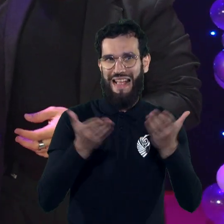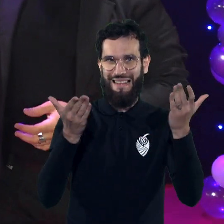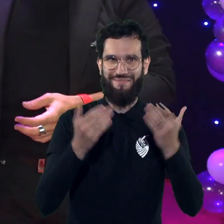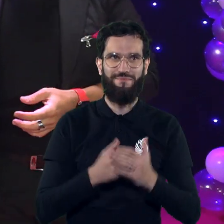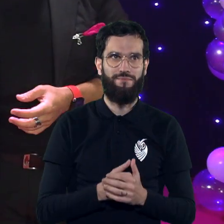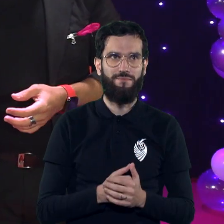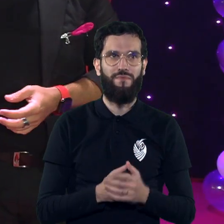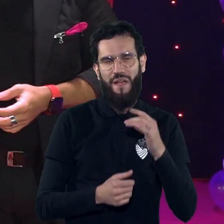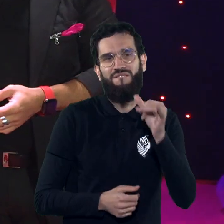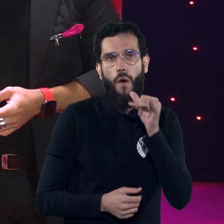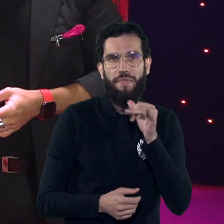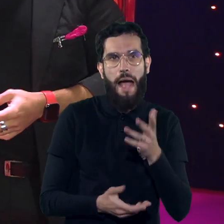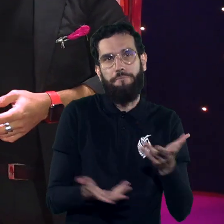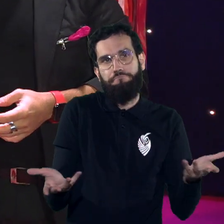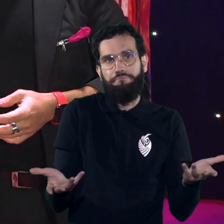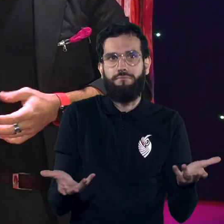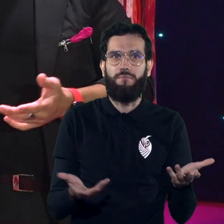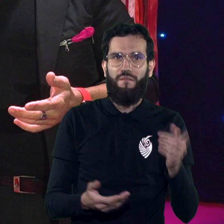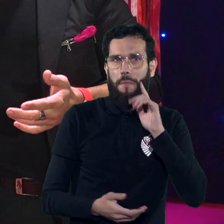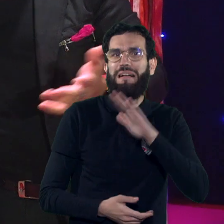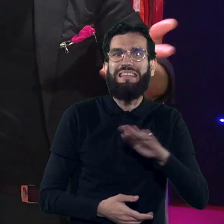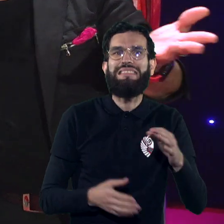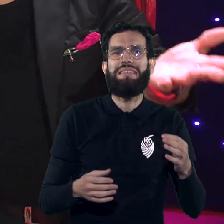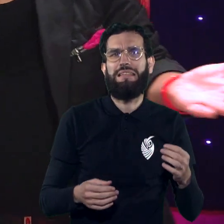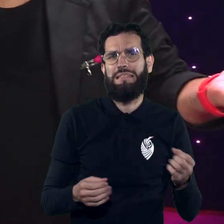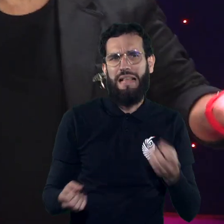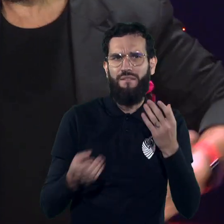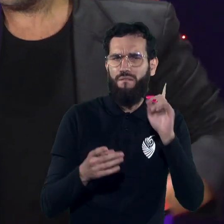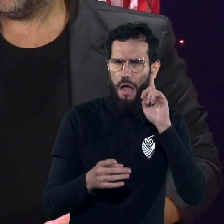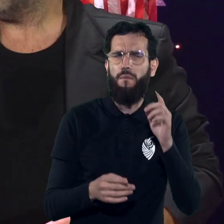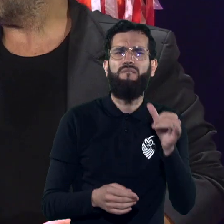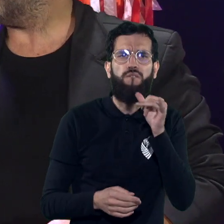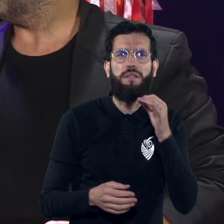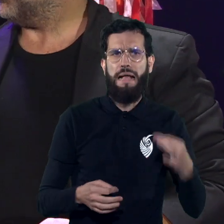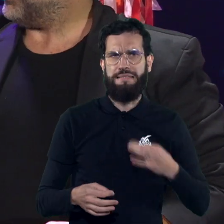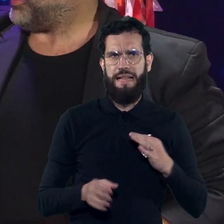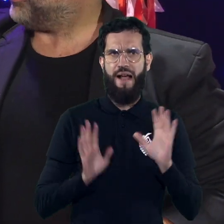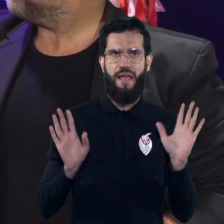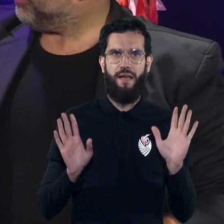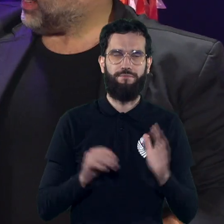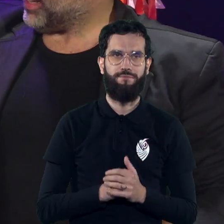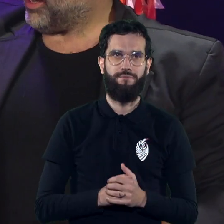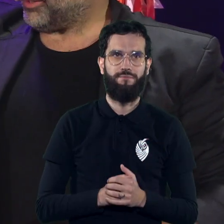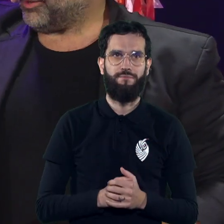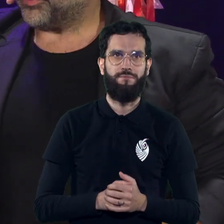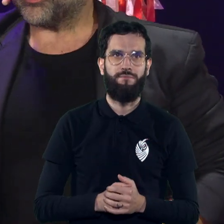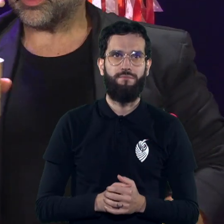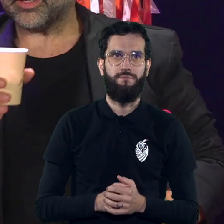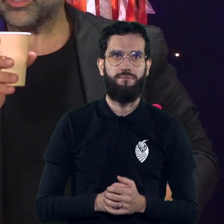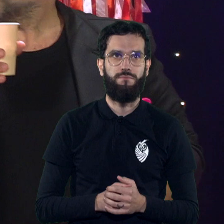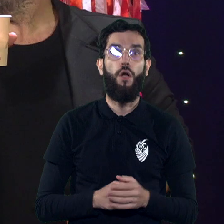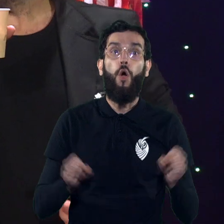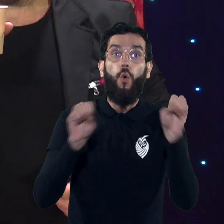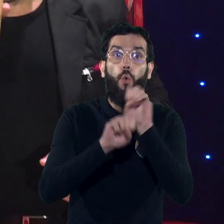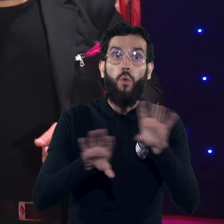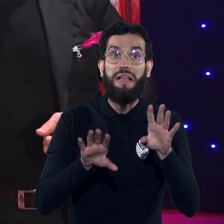oslavujeme. Sice s vodou, ale aj detský Silvester. To je najzdravšie, voda je najzdravšia, jasné. Áno, áno, tak, tak ešte raz, na zdravie. Na zdravie, cink. Na